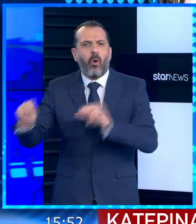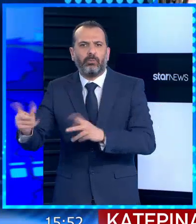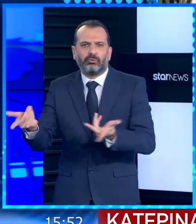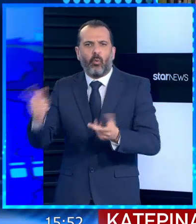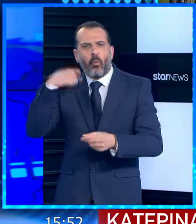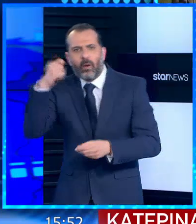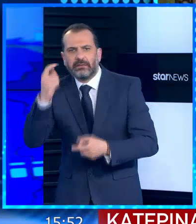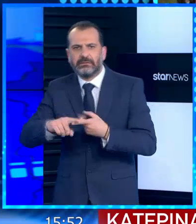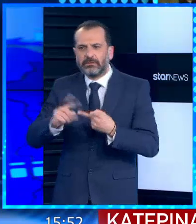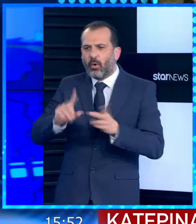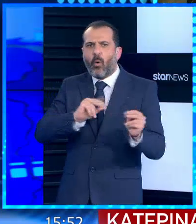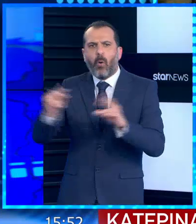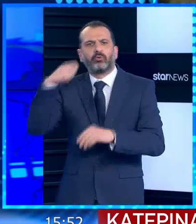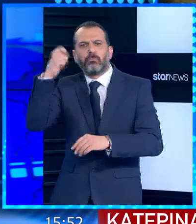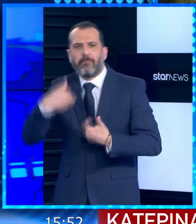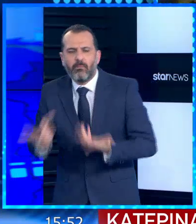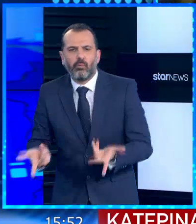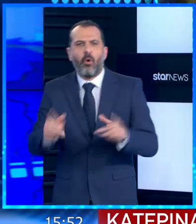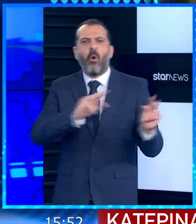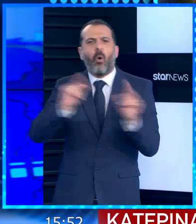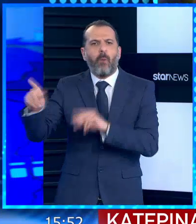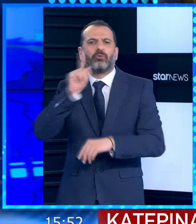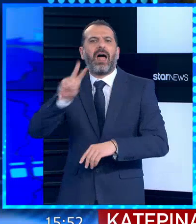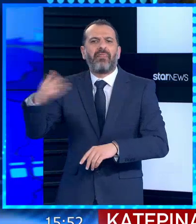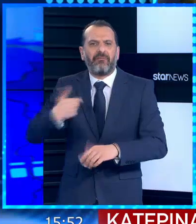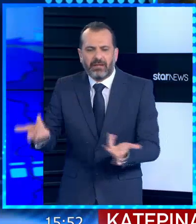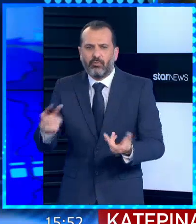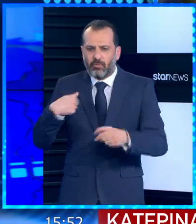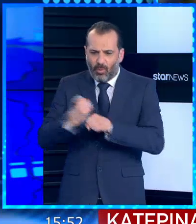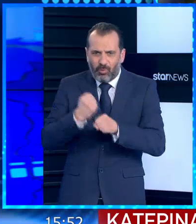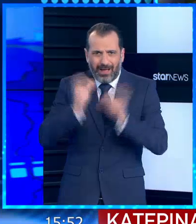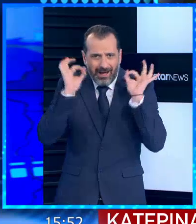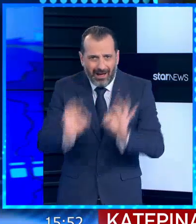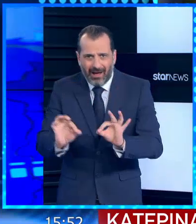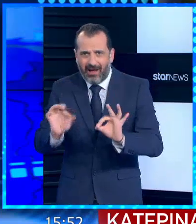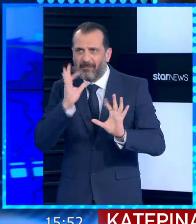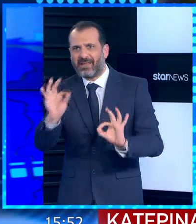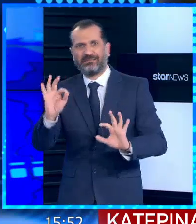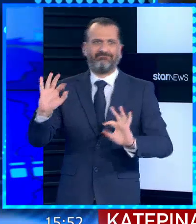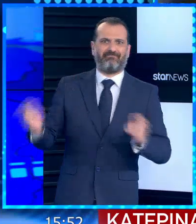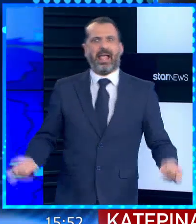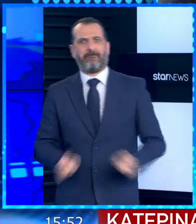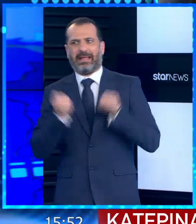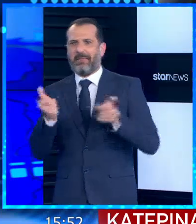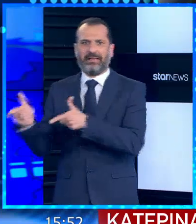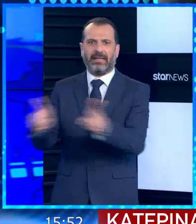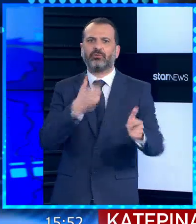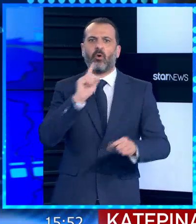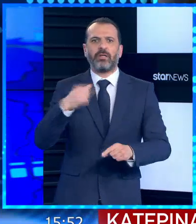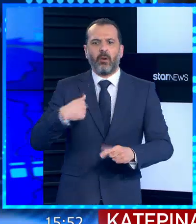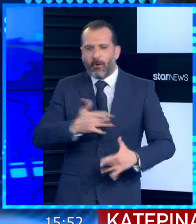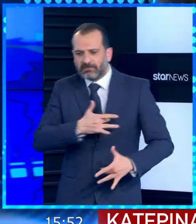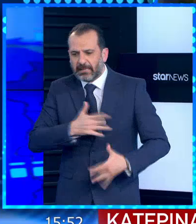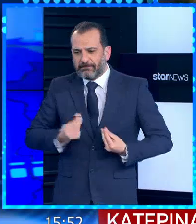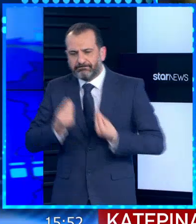μια νοσηλεύτρια, είμαι η αδερφή, δεν κάνω τη δουλειά μου αυτή τη στιγμή. Αυτή τη στιγμή βρίσκομαι εδώ για να προσφέρω την ψυχή μου σε αυτούς τους ανθρώπους, γιατί